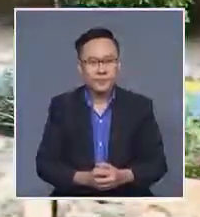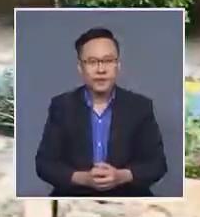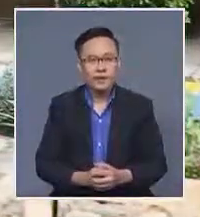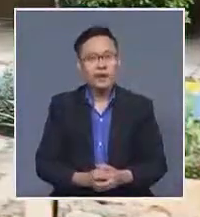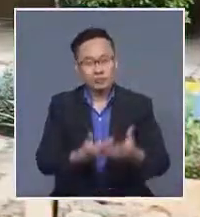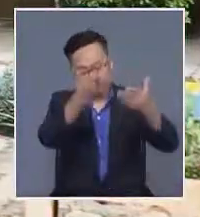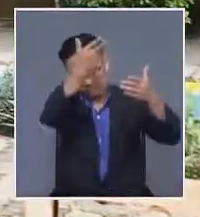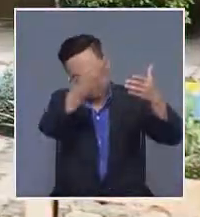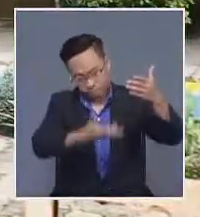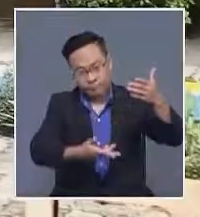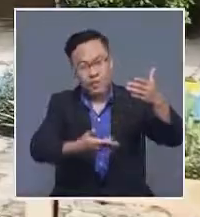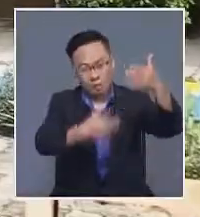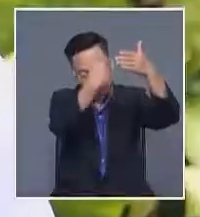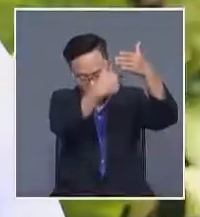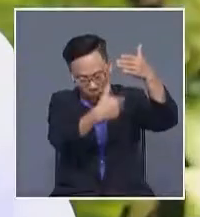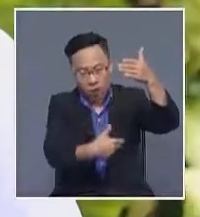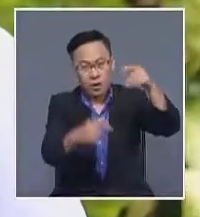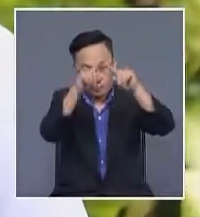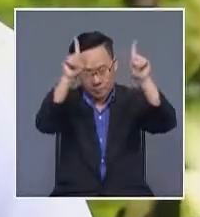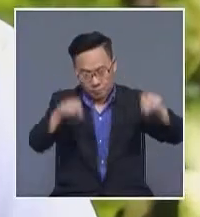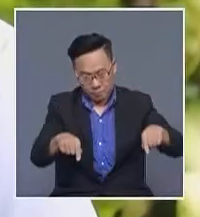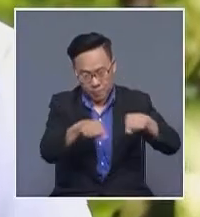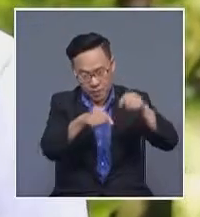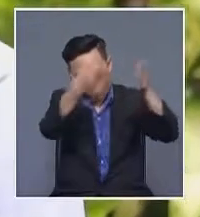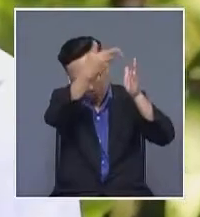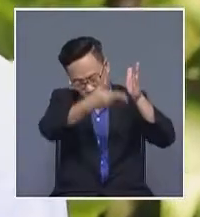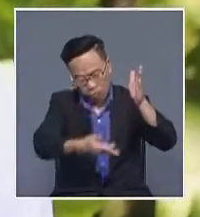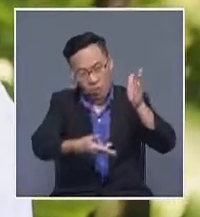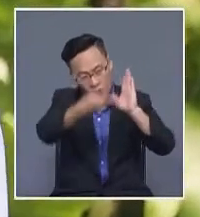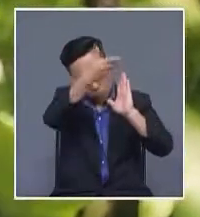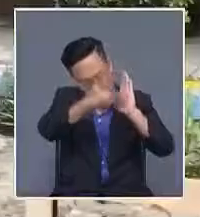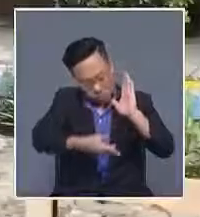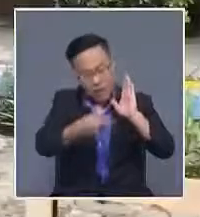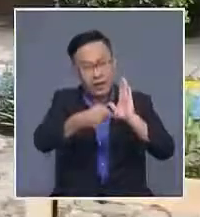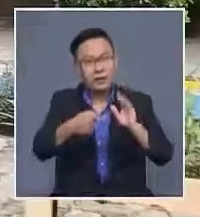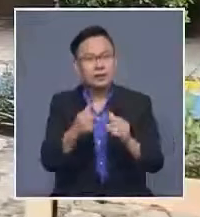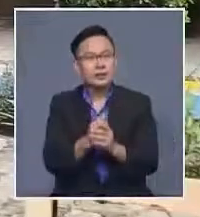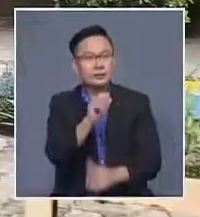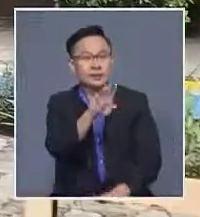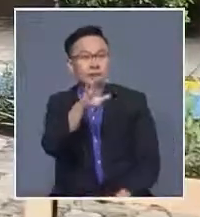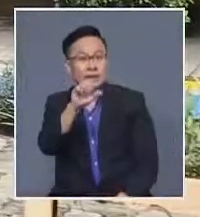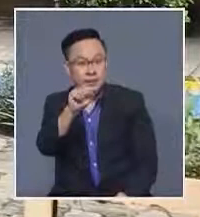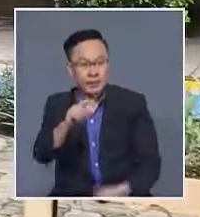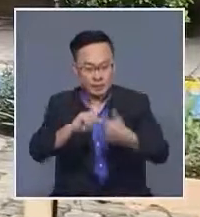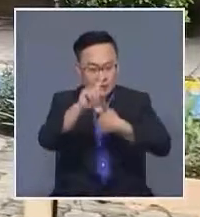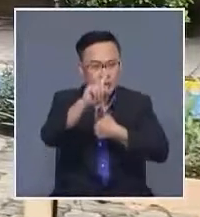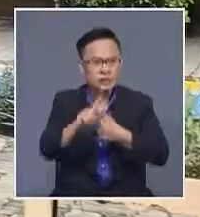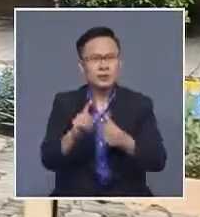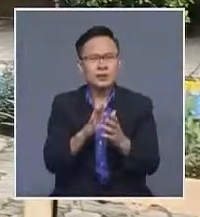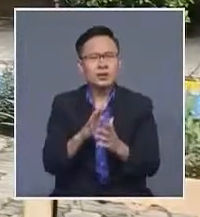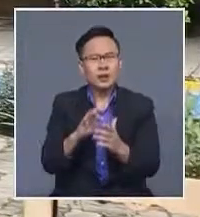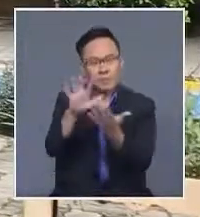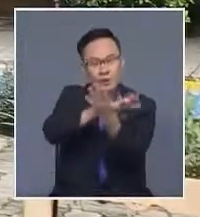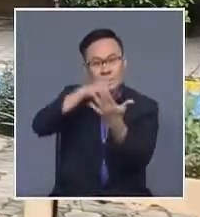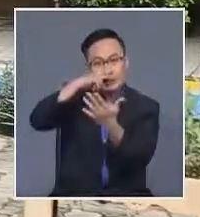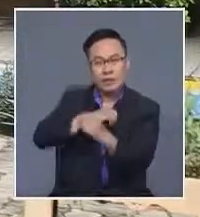และตรงส่วนนี้นะครับคือป้ายการดำเนินการตามนโยบายของทาง CS นะครับ Safety Thailand ก็คือโครงการความ